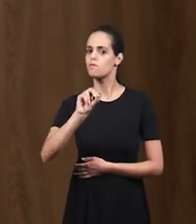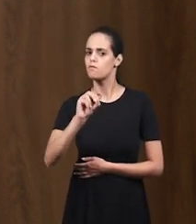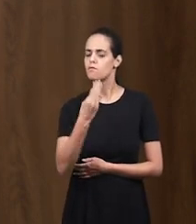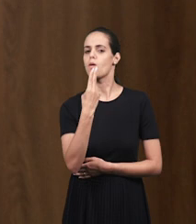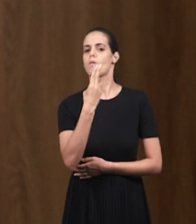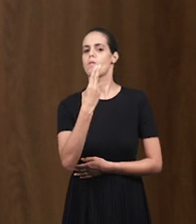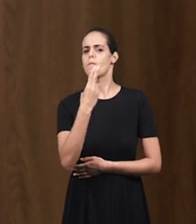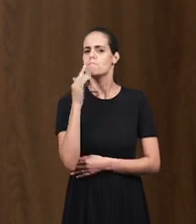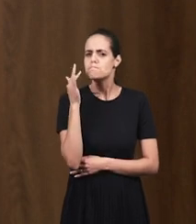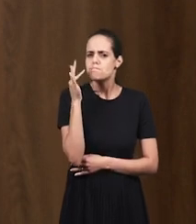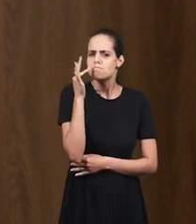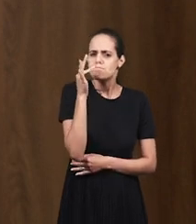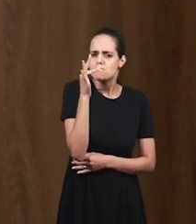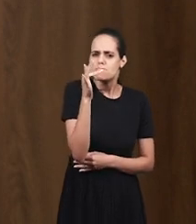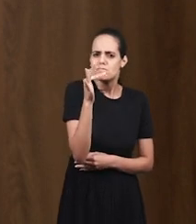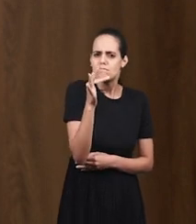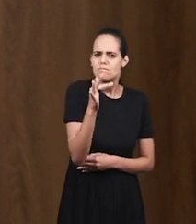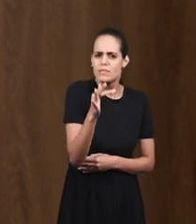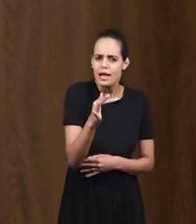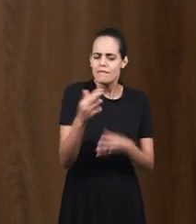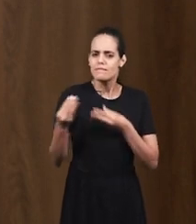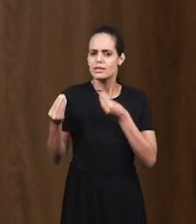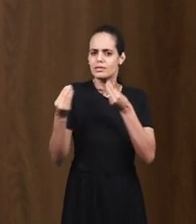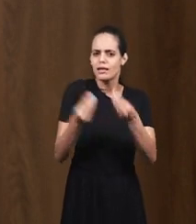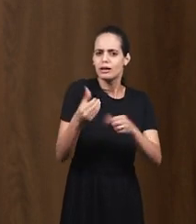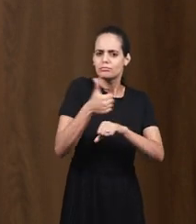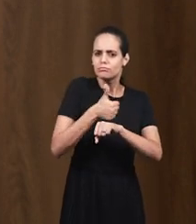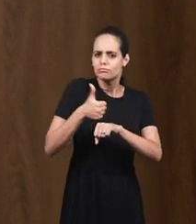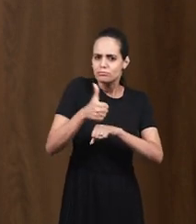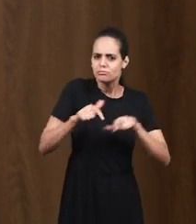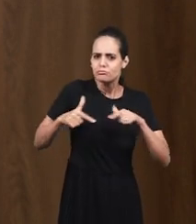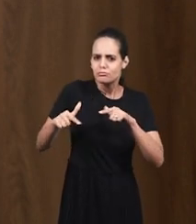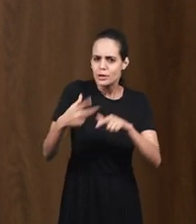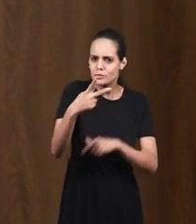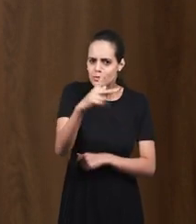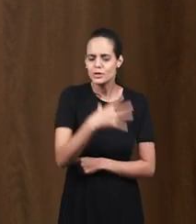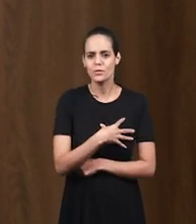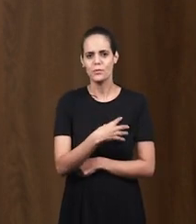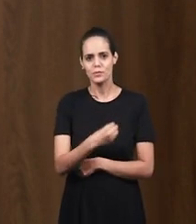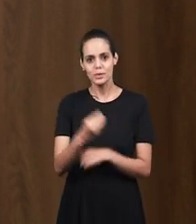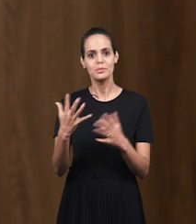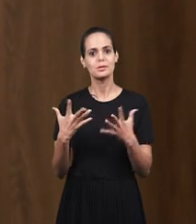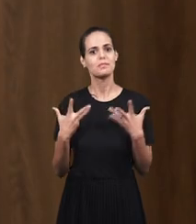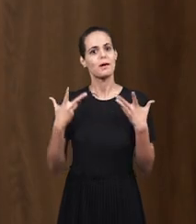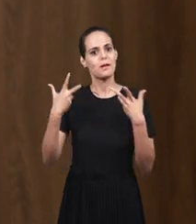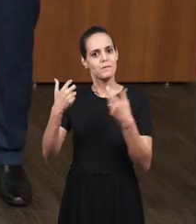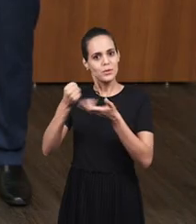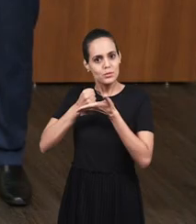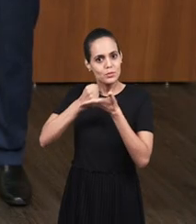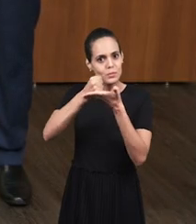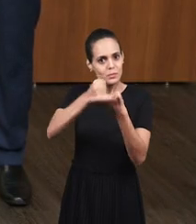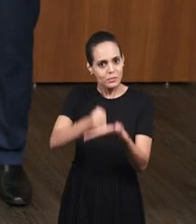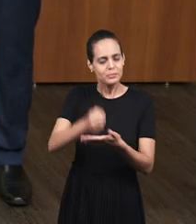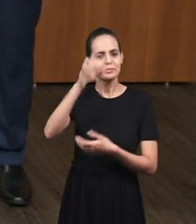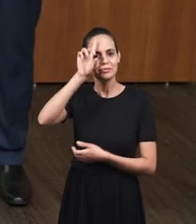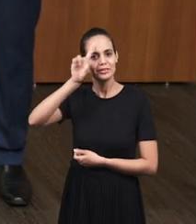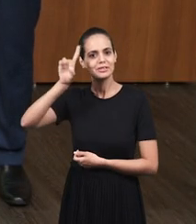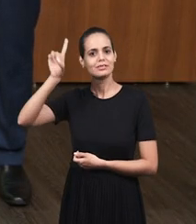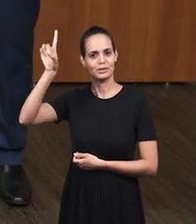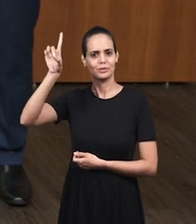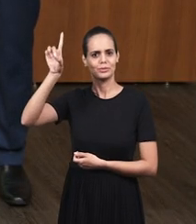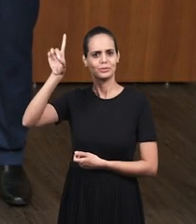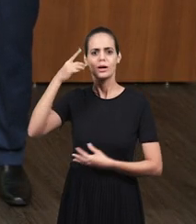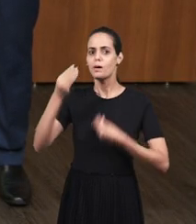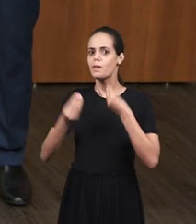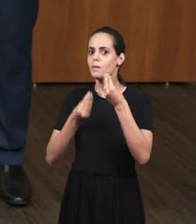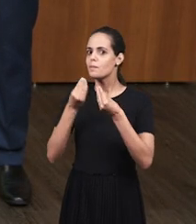prié, elle a demandé le secours au Seigneur. Et le Seigneur fait une promesse. Reviens, Je vais bientôt ouvrir